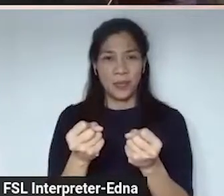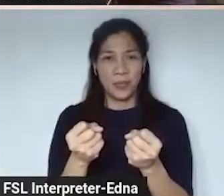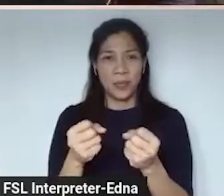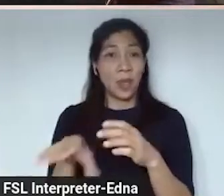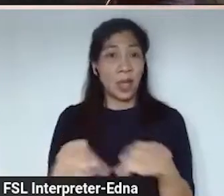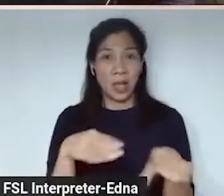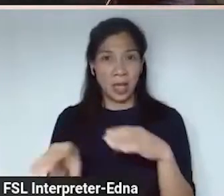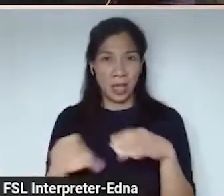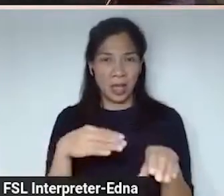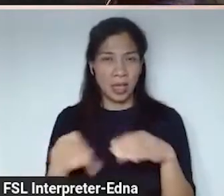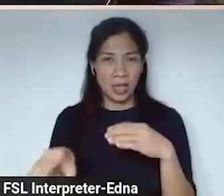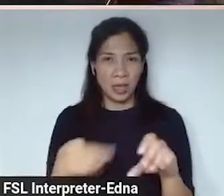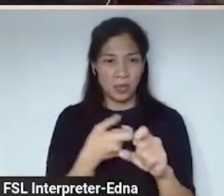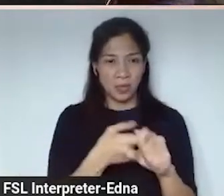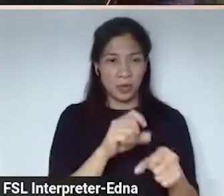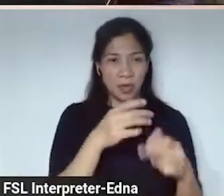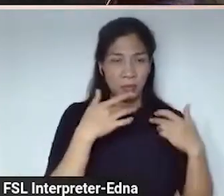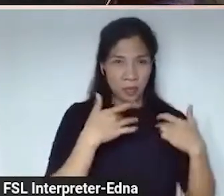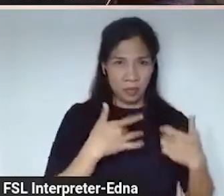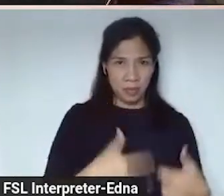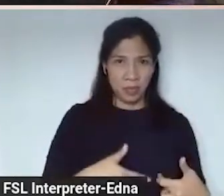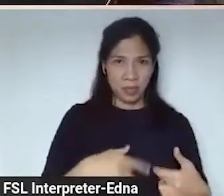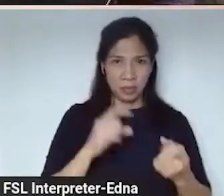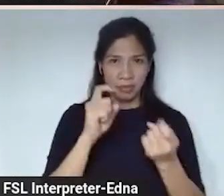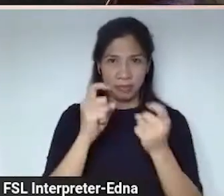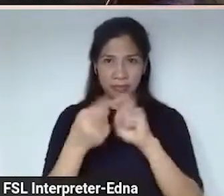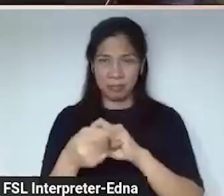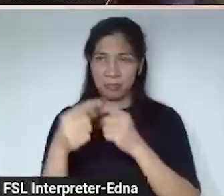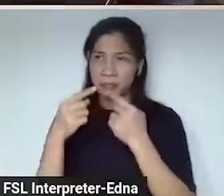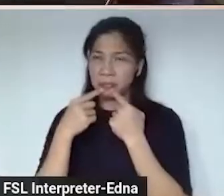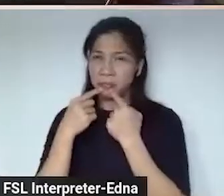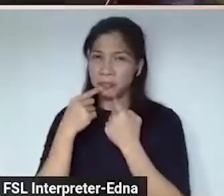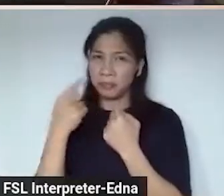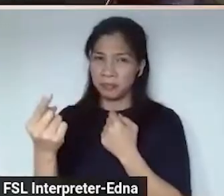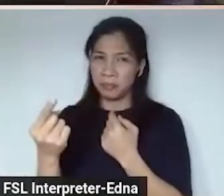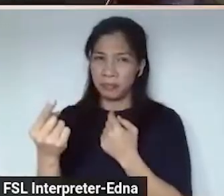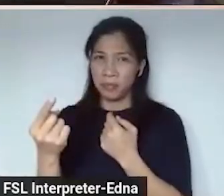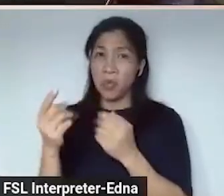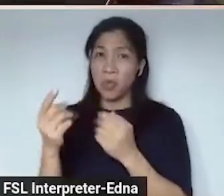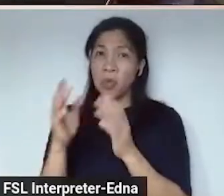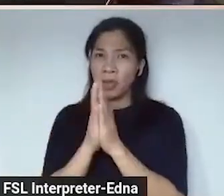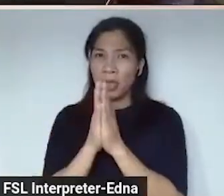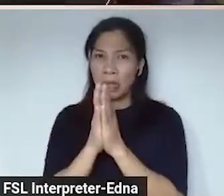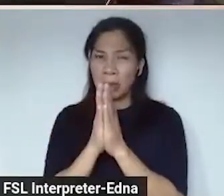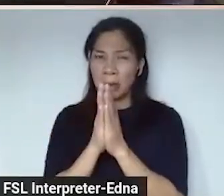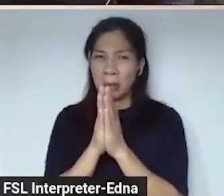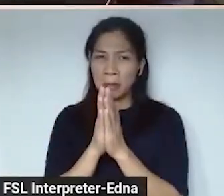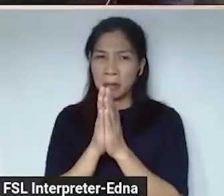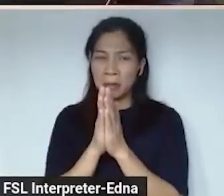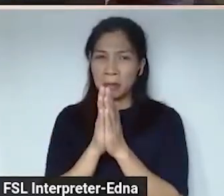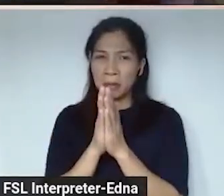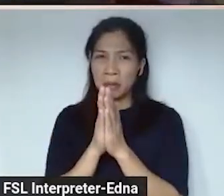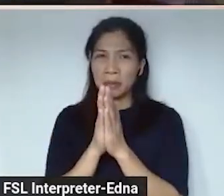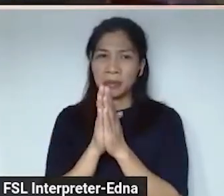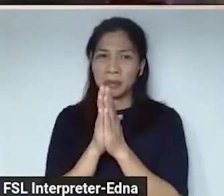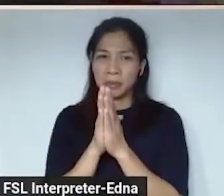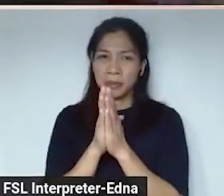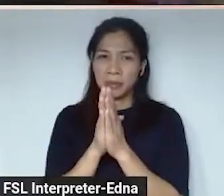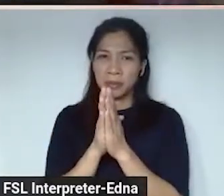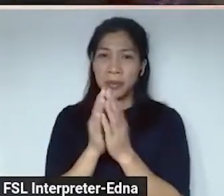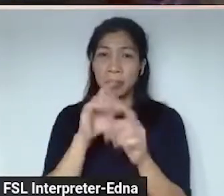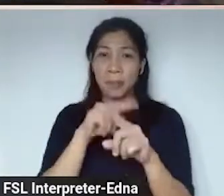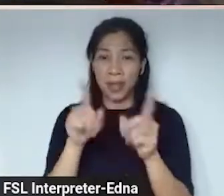nang sinabi niya na parang kahit yung dasal, parang walang nangyari, but look at him now, di ba, where the Lord has brought him.